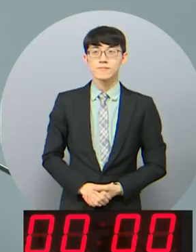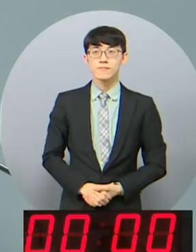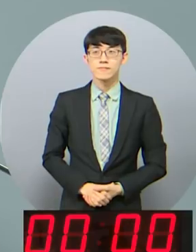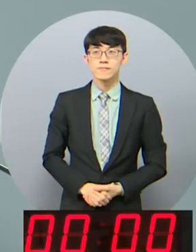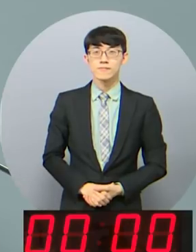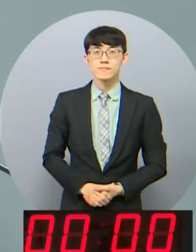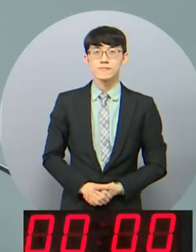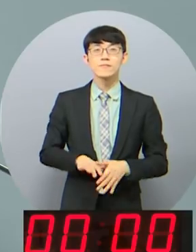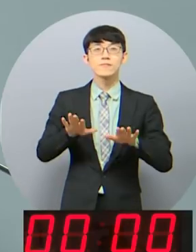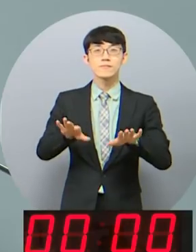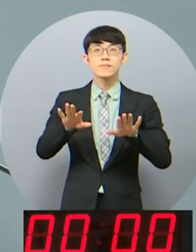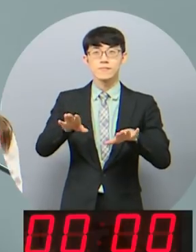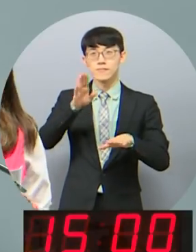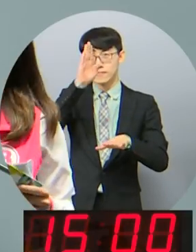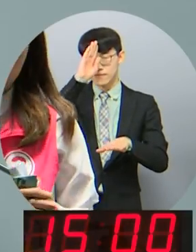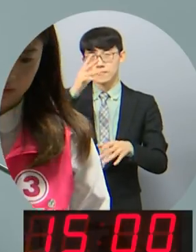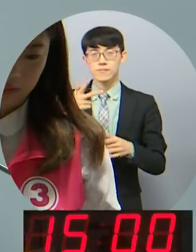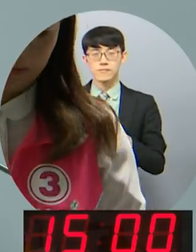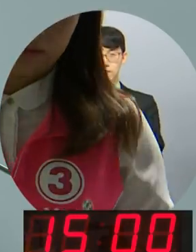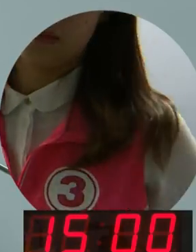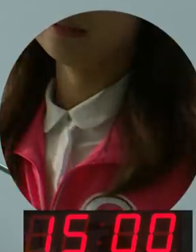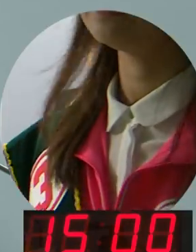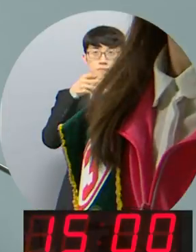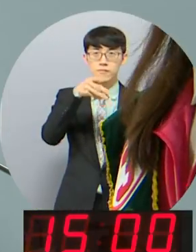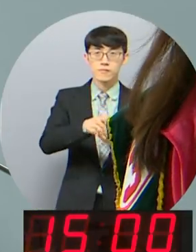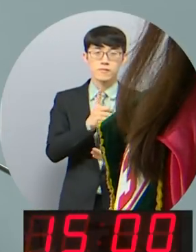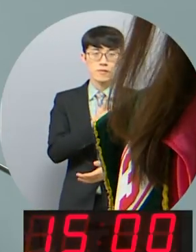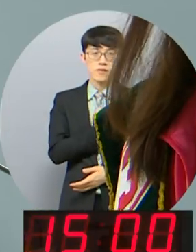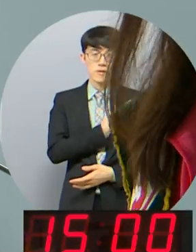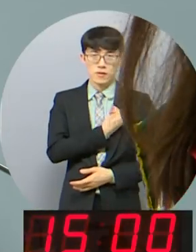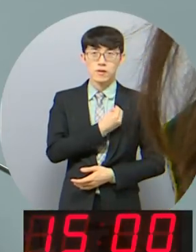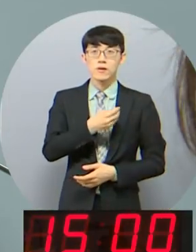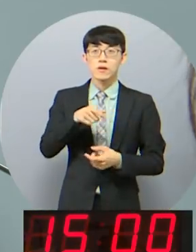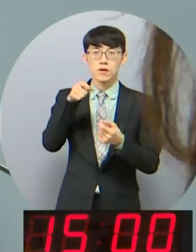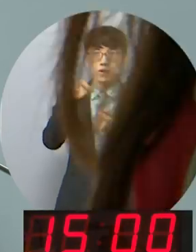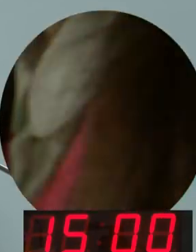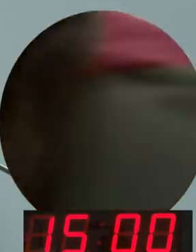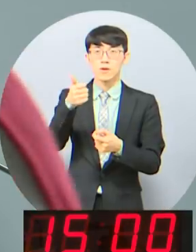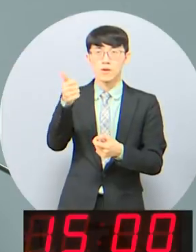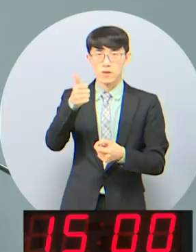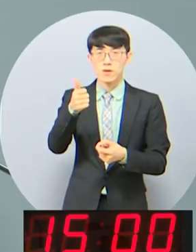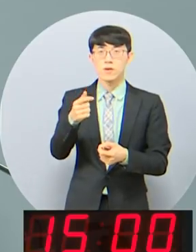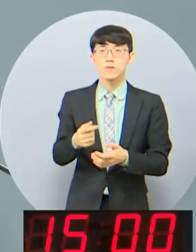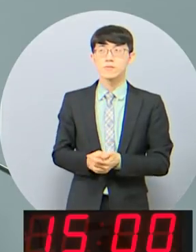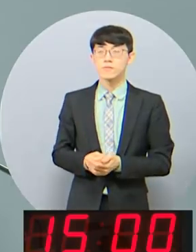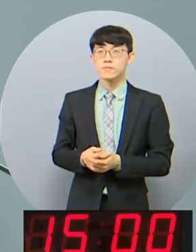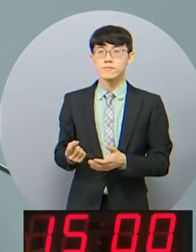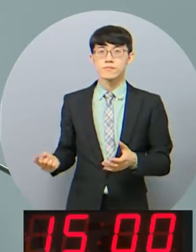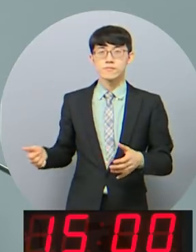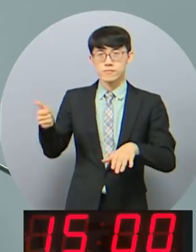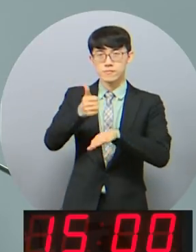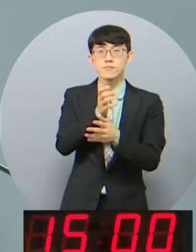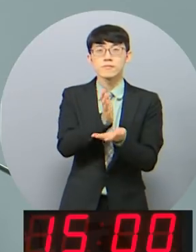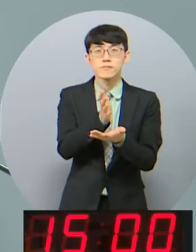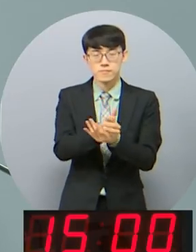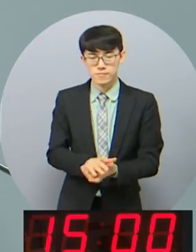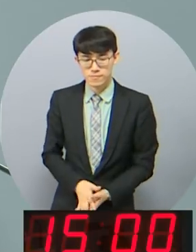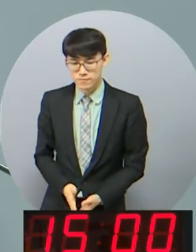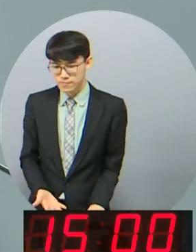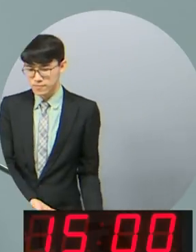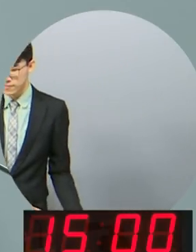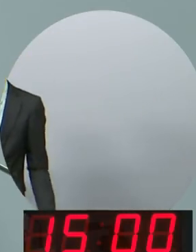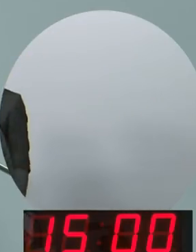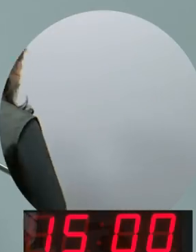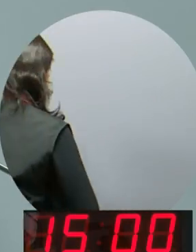好，现在请第七位登记1号候选人吕孙福先生上台发表政见。